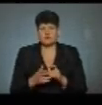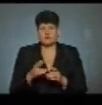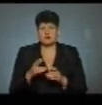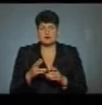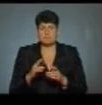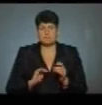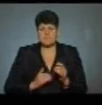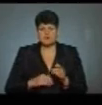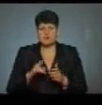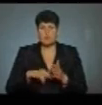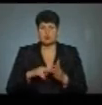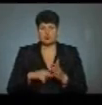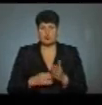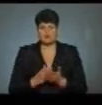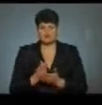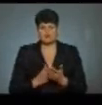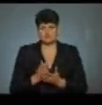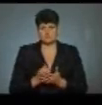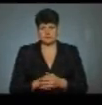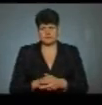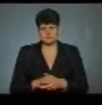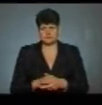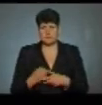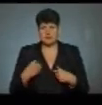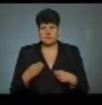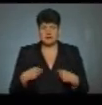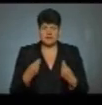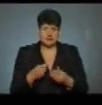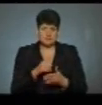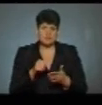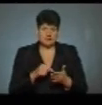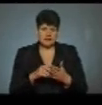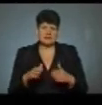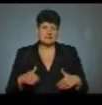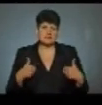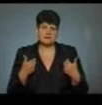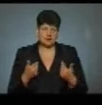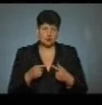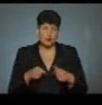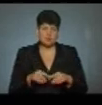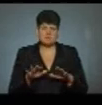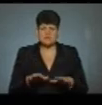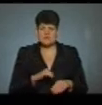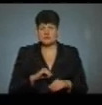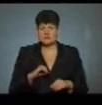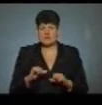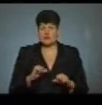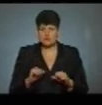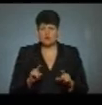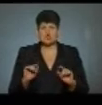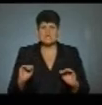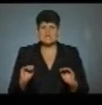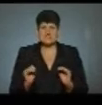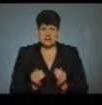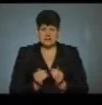службою, розповів ініціатор цього звернення Степан Барна. Ми поставили також питання звернення до органів місцевого самоврядування щодо